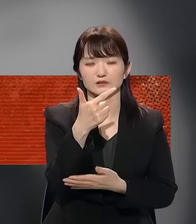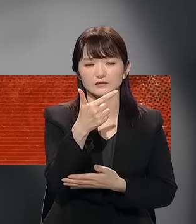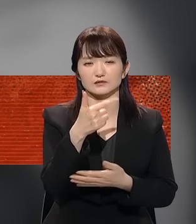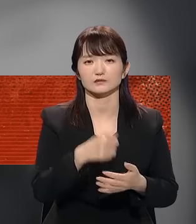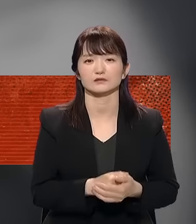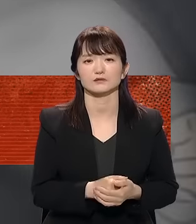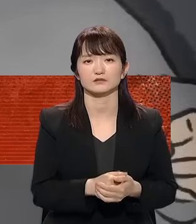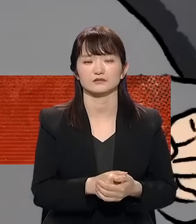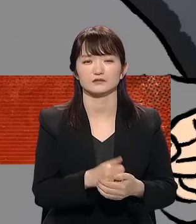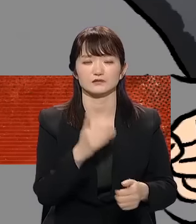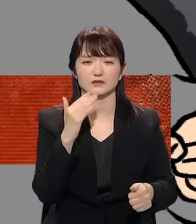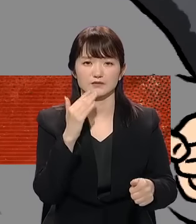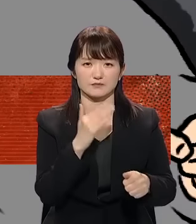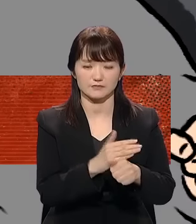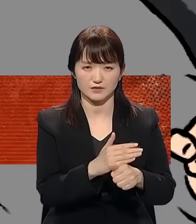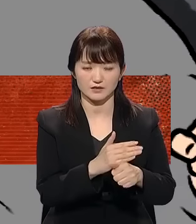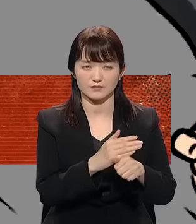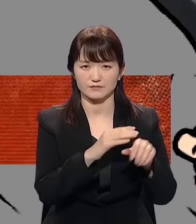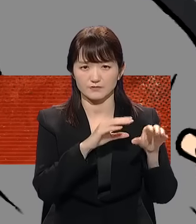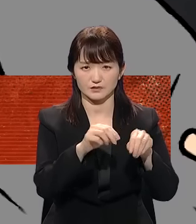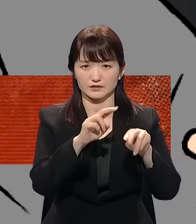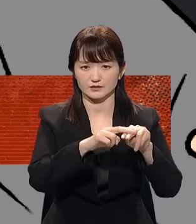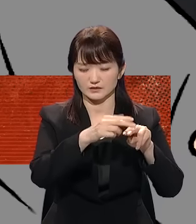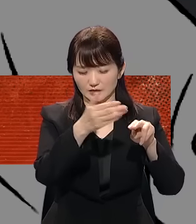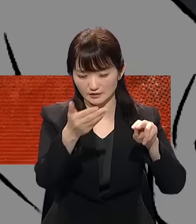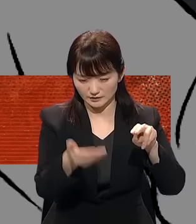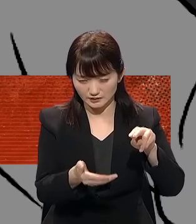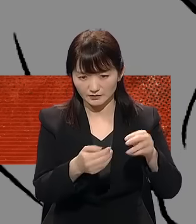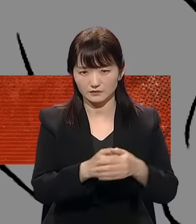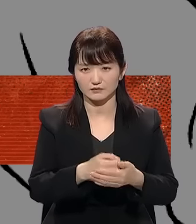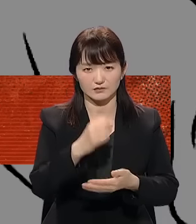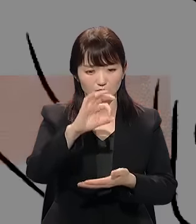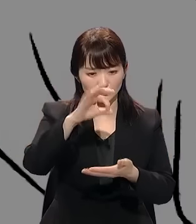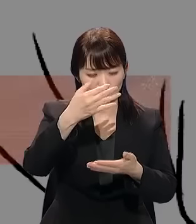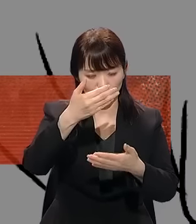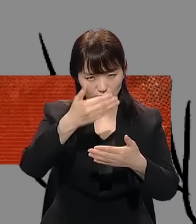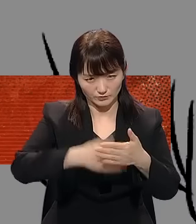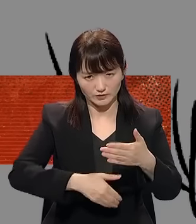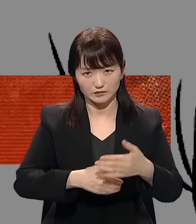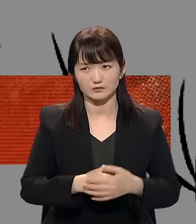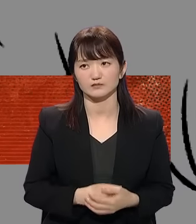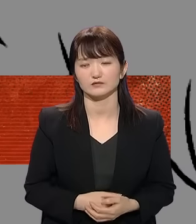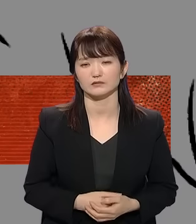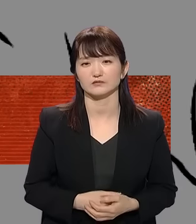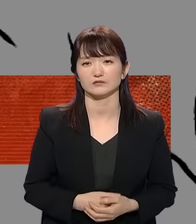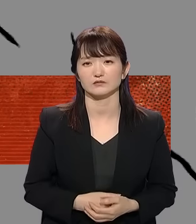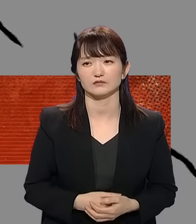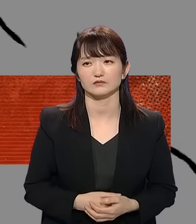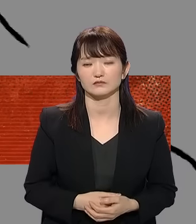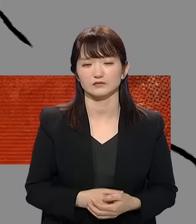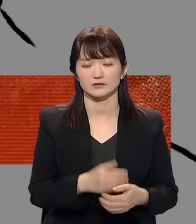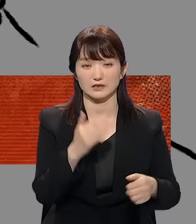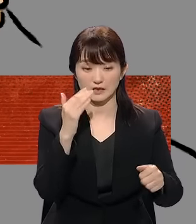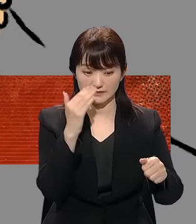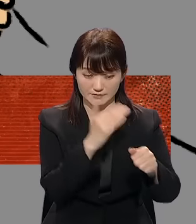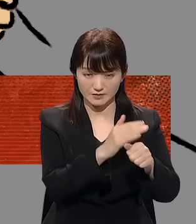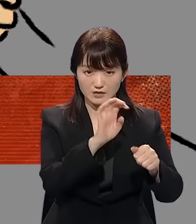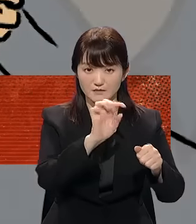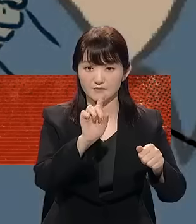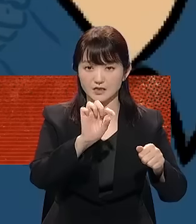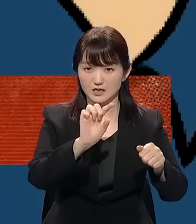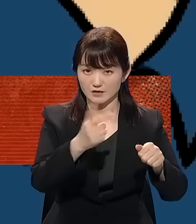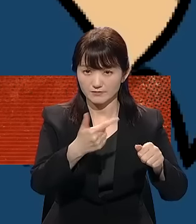해임 강등 정직 감 뭐 감봉 견책 있데 해인 파면 같은 경우는 상당히